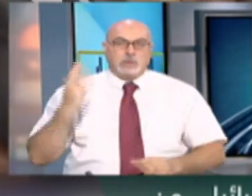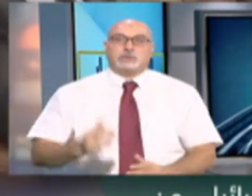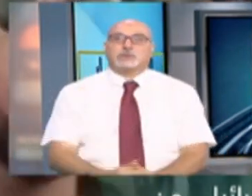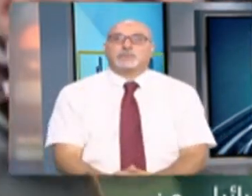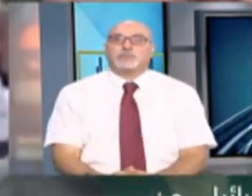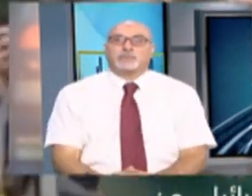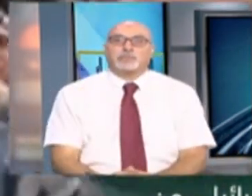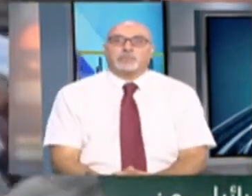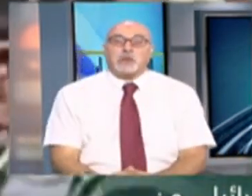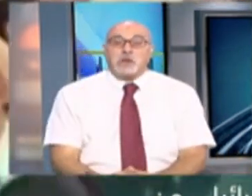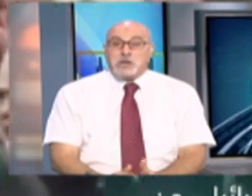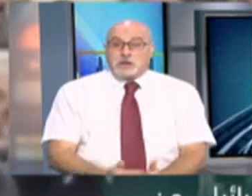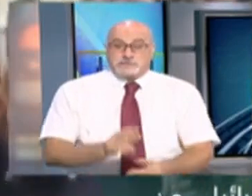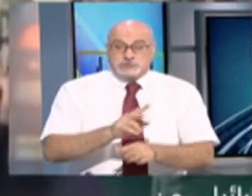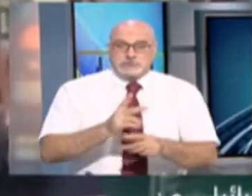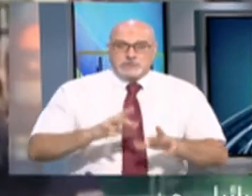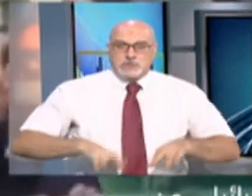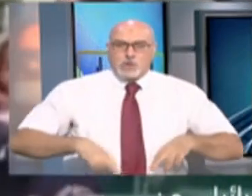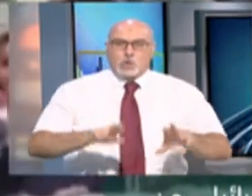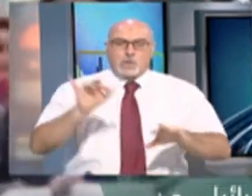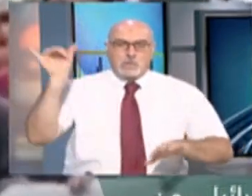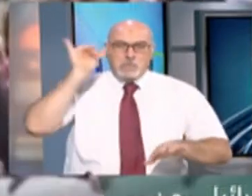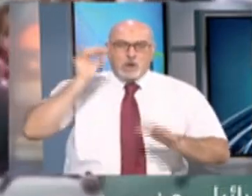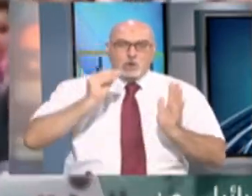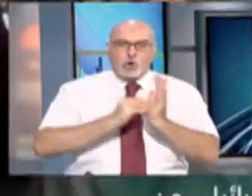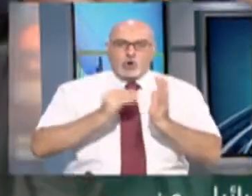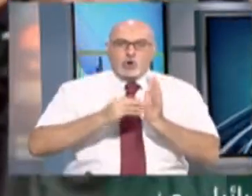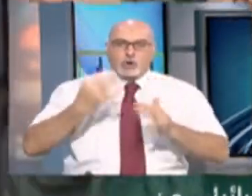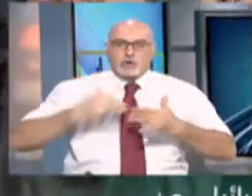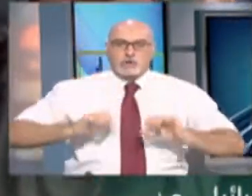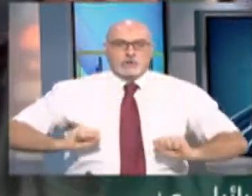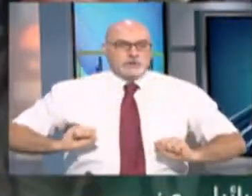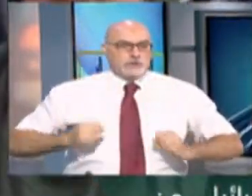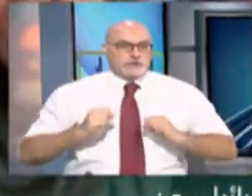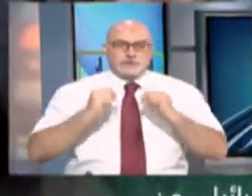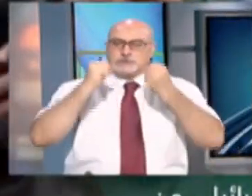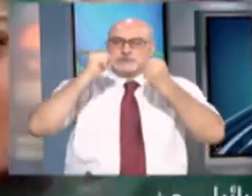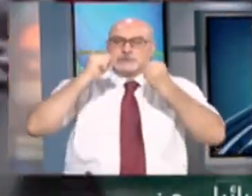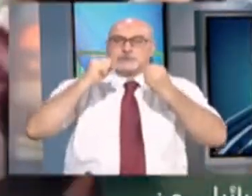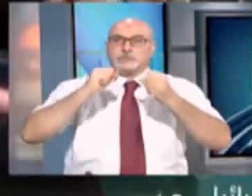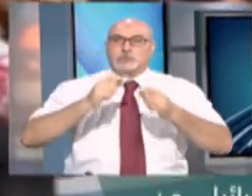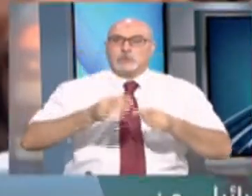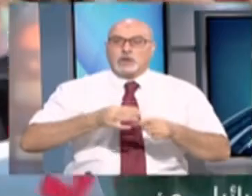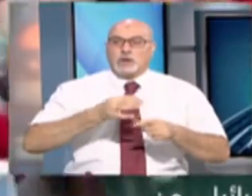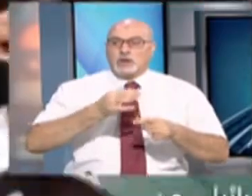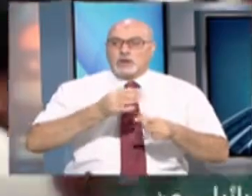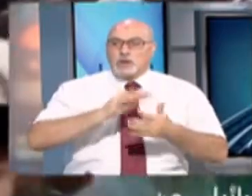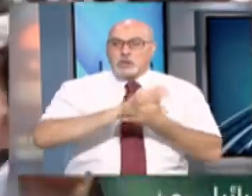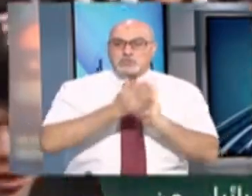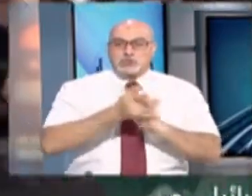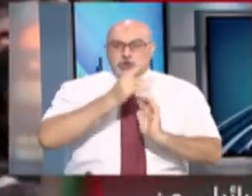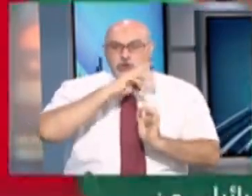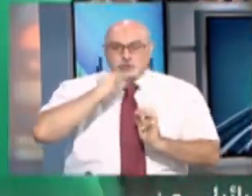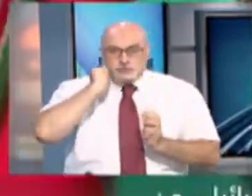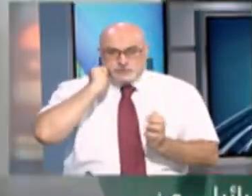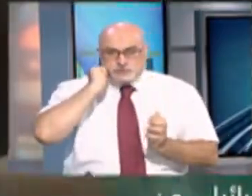زيارة لم تزد الشارع المغربي إلا غضبا ويقينا بأن ولاة أمره مصرون على العمالة للعدو، ظنهم